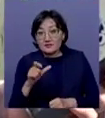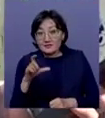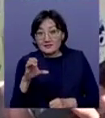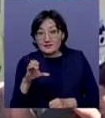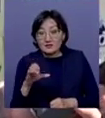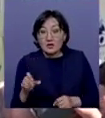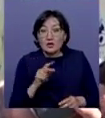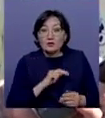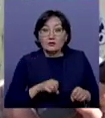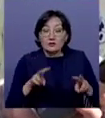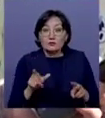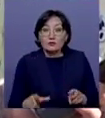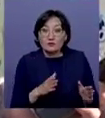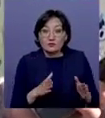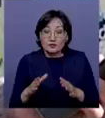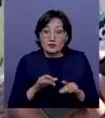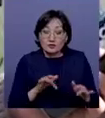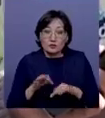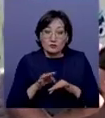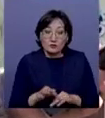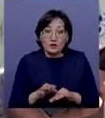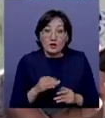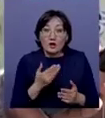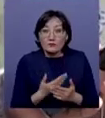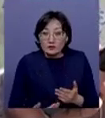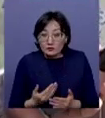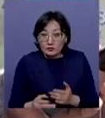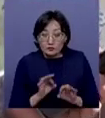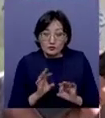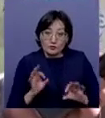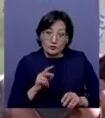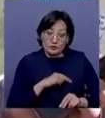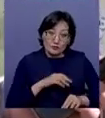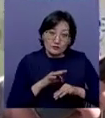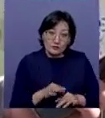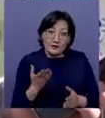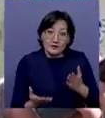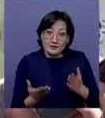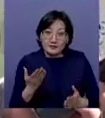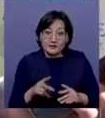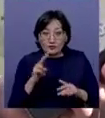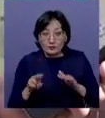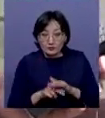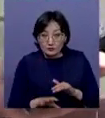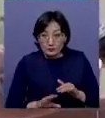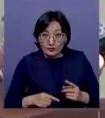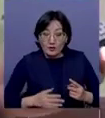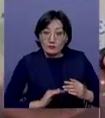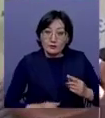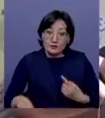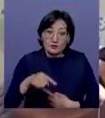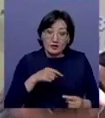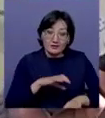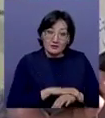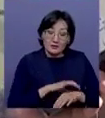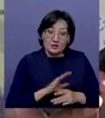бірлесе отырып, рейдтік іс-шаралар жүргізіп, көпшілігіне түсіндірме жүргізіп, егер өрескел тәртіп бұзған жеке кәсіпкерлер анықталған